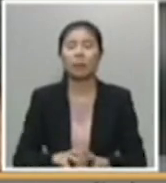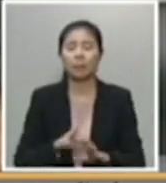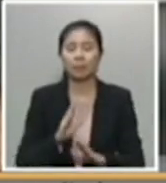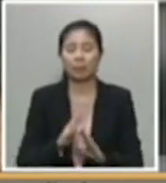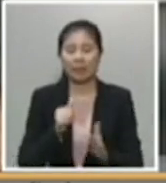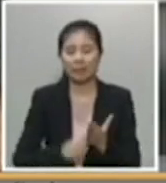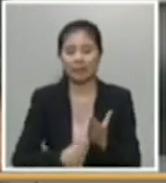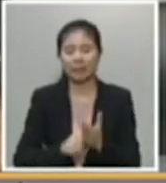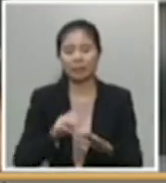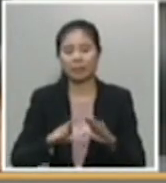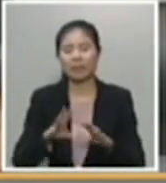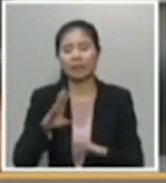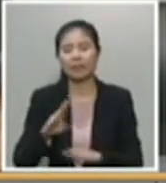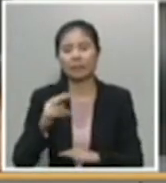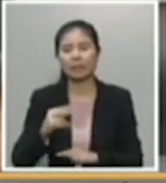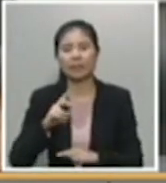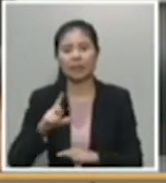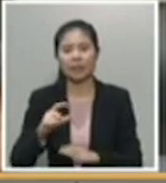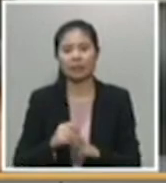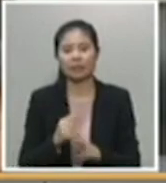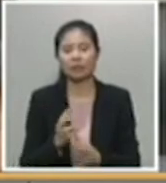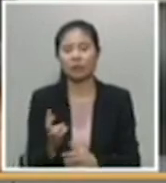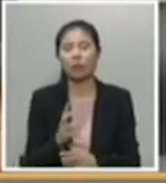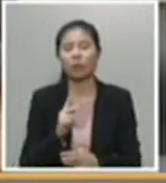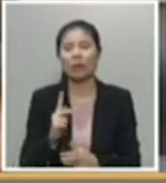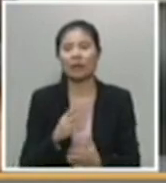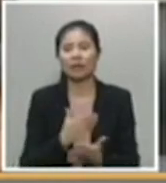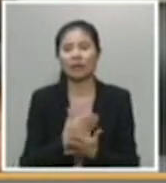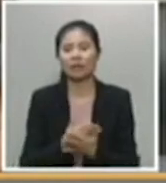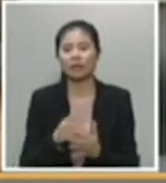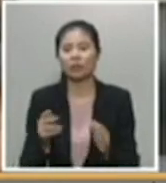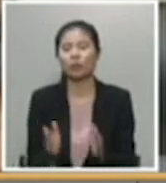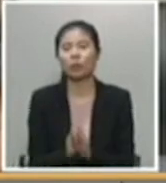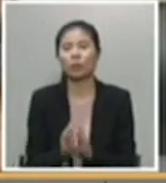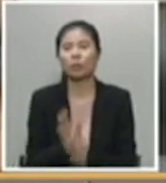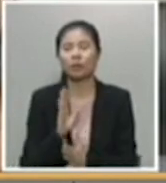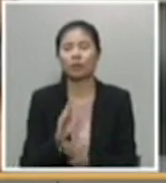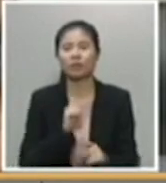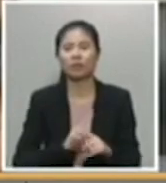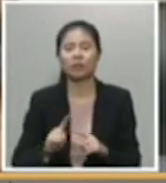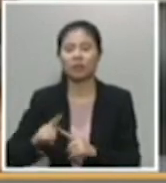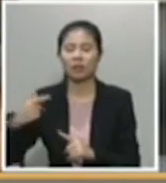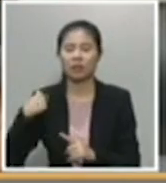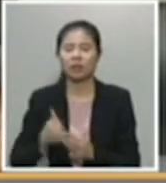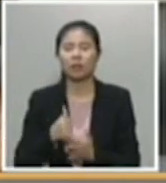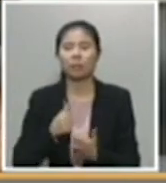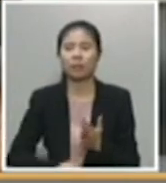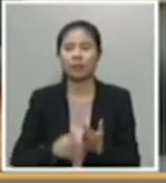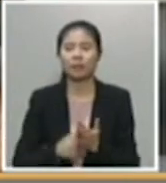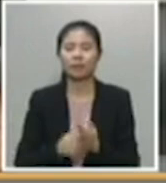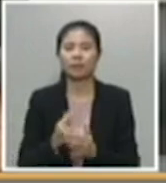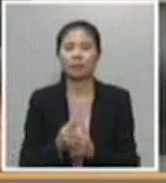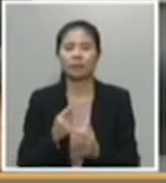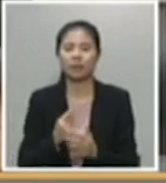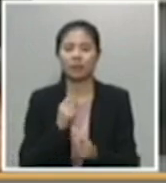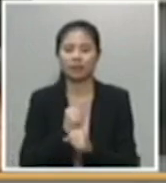าทซึ่งน้อยกว่ารายได้รวมนะครับของภาษีโรงเรือนและภาษีบำรุงท้องที่ซึ่งภาษีที่ดินจะมาทดแทนเ